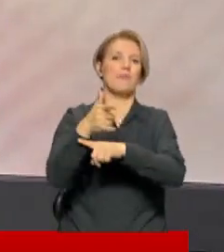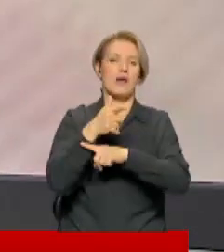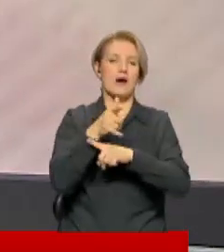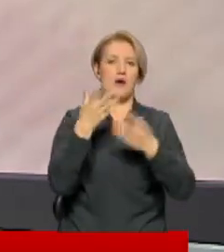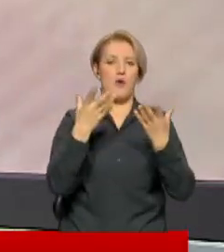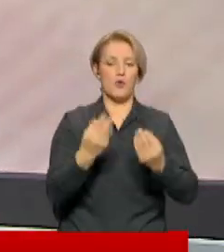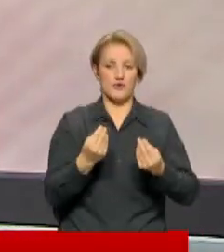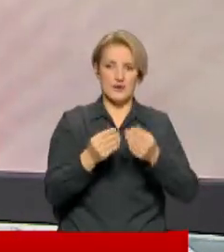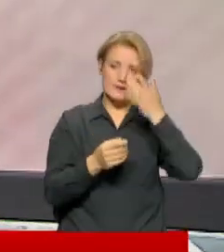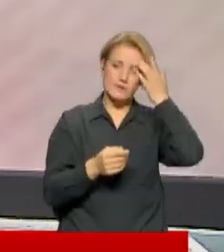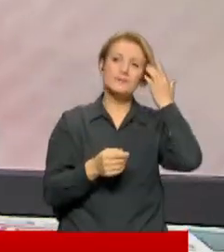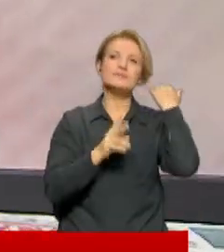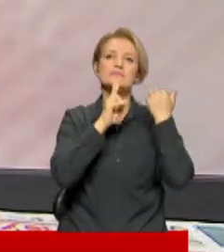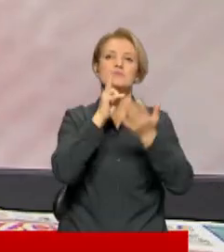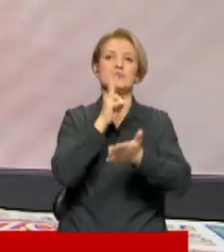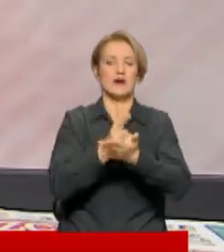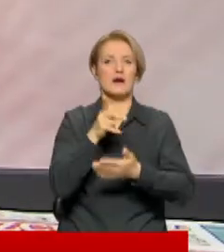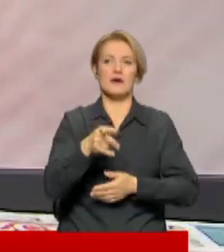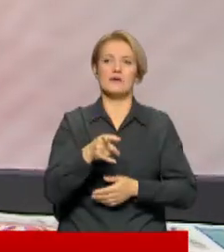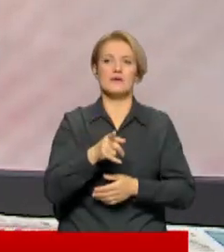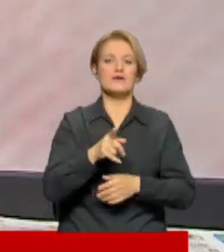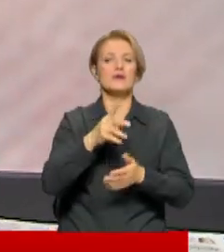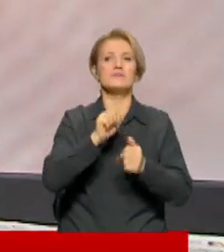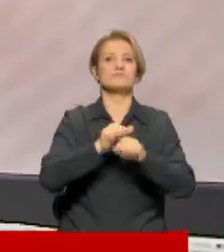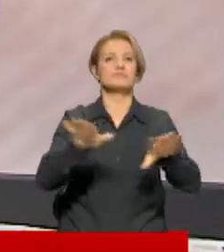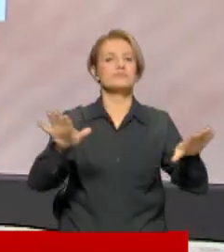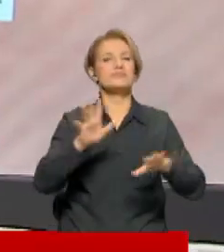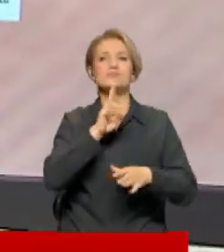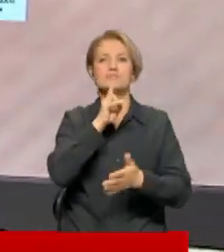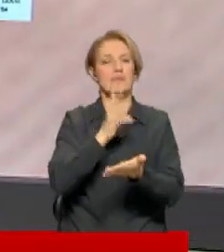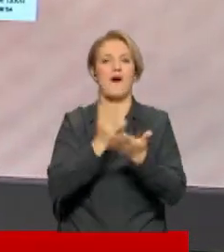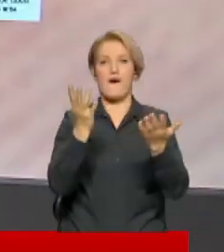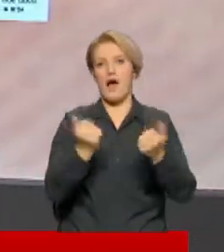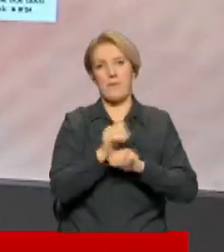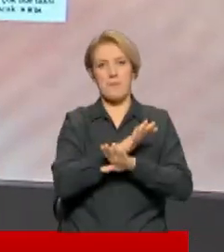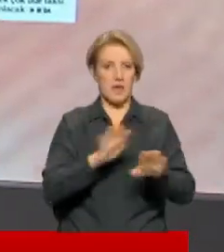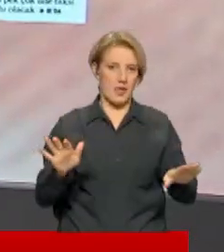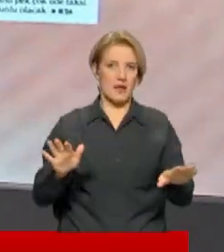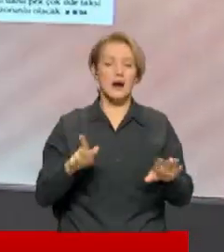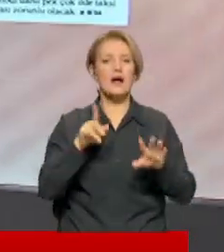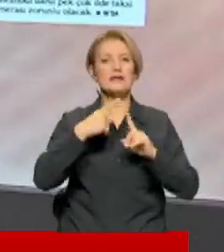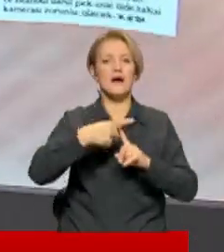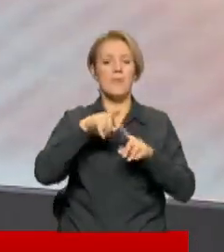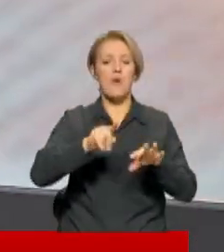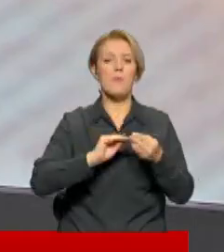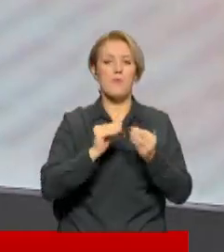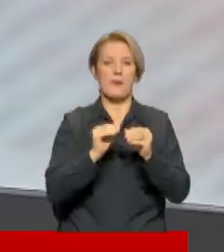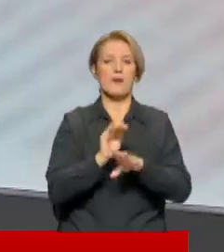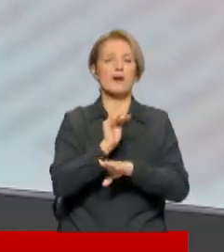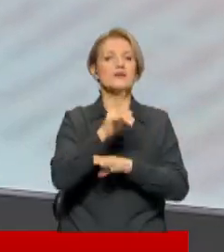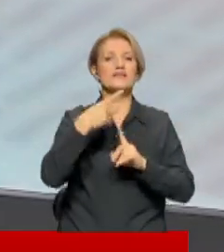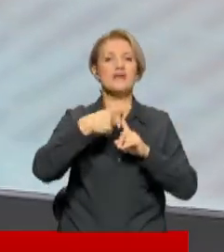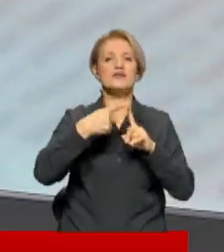bakışını ve kararını Danıştay yayınladığı karara bağladı şimdi taksilerde böyle bir problem yaşanırken